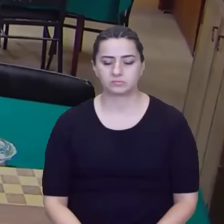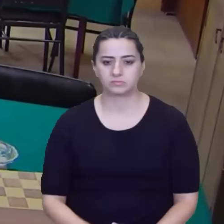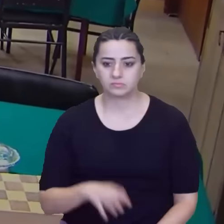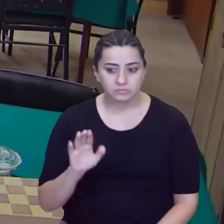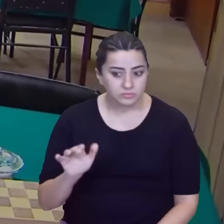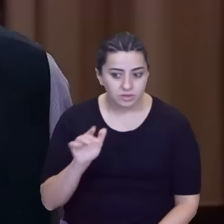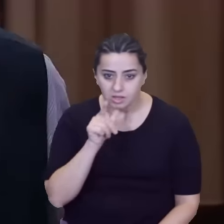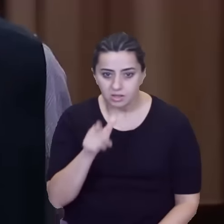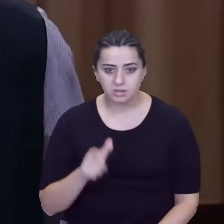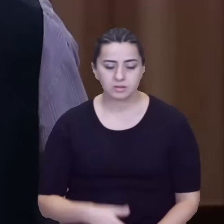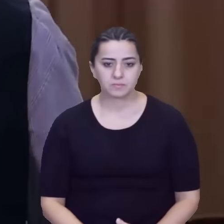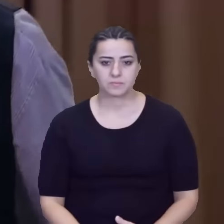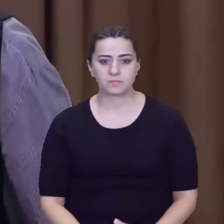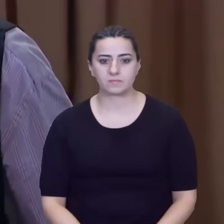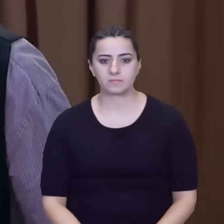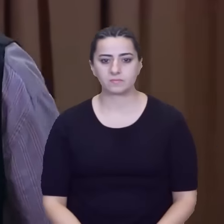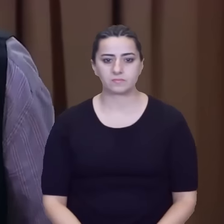ayağını.